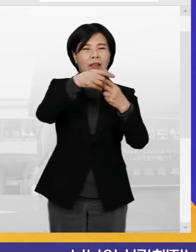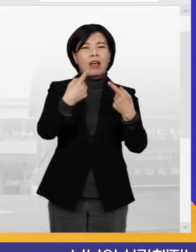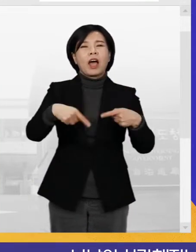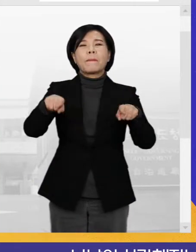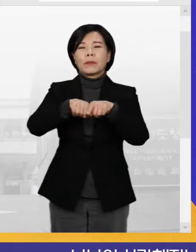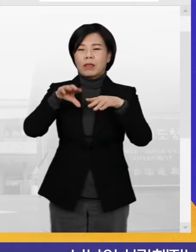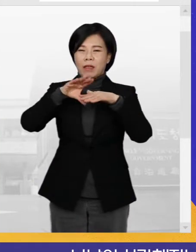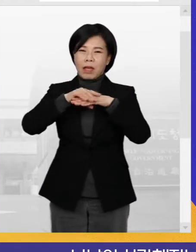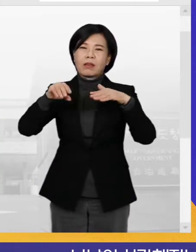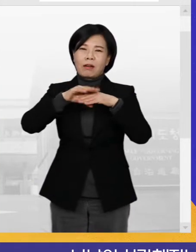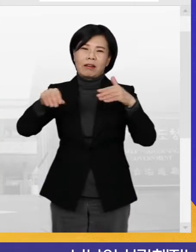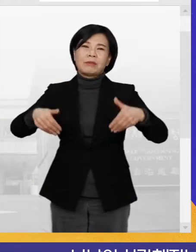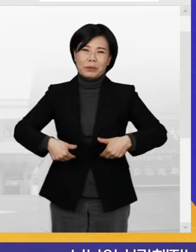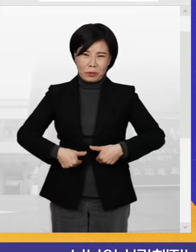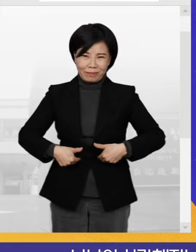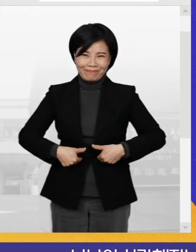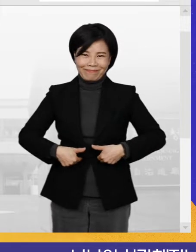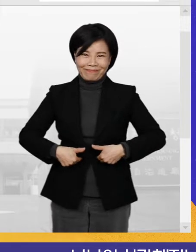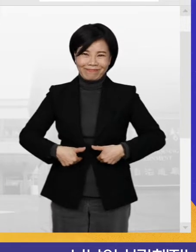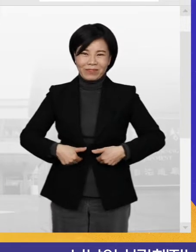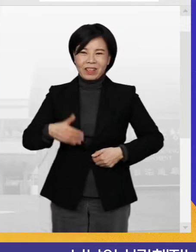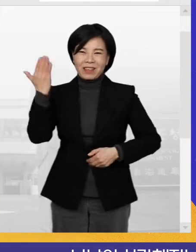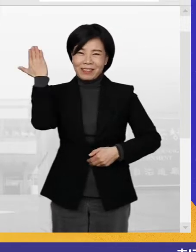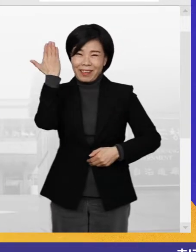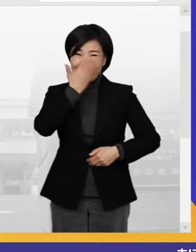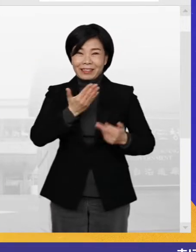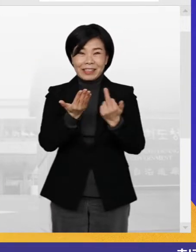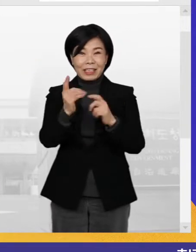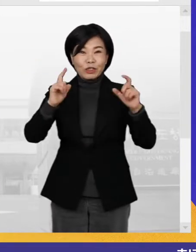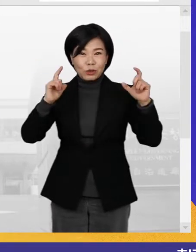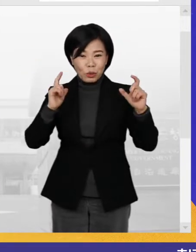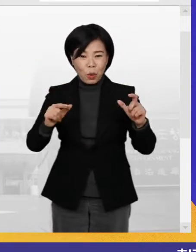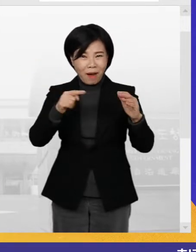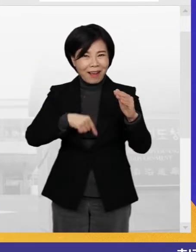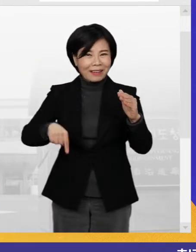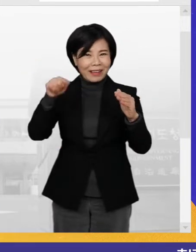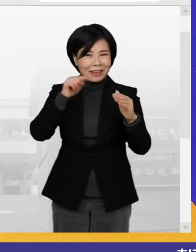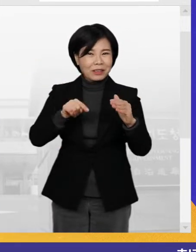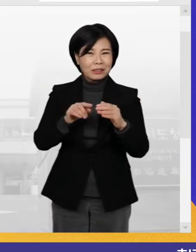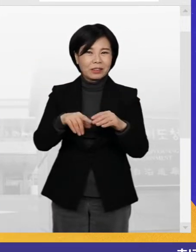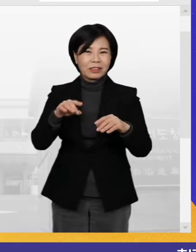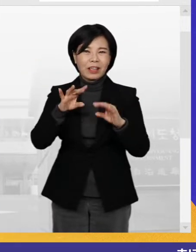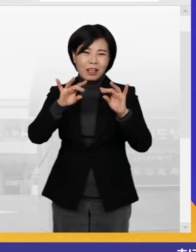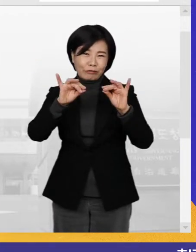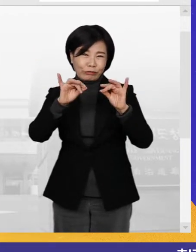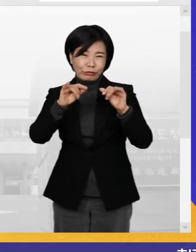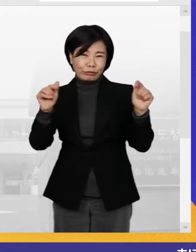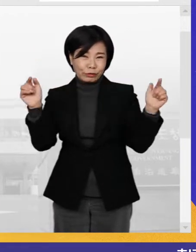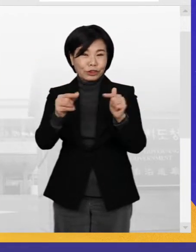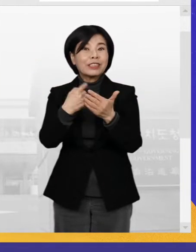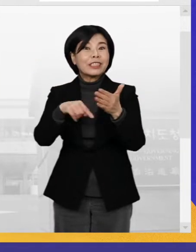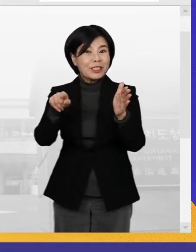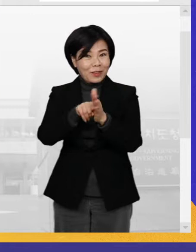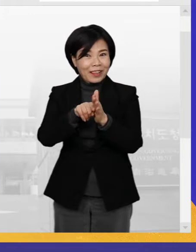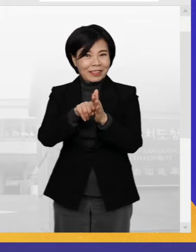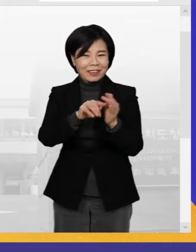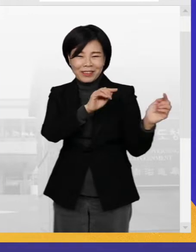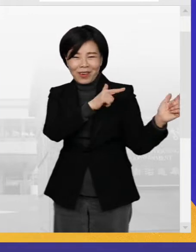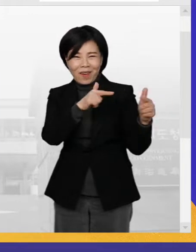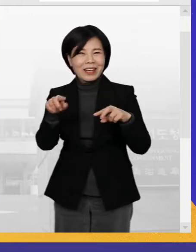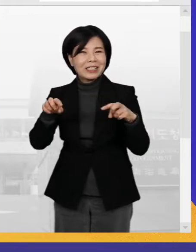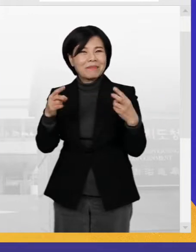세계가 함께 해결해야 할 문제가 됐습니다. 청정자연의 땅 제주도에서는 최근 이러한 대기오염을